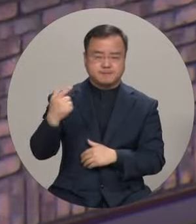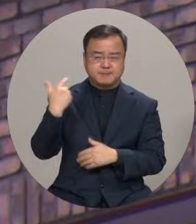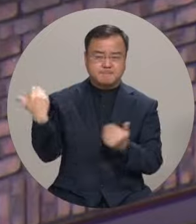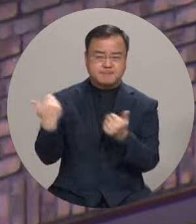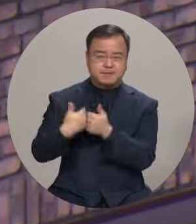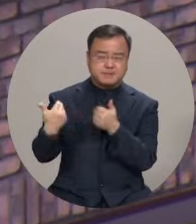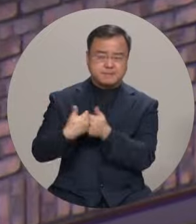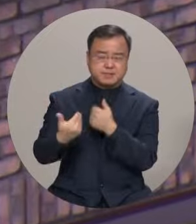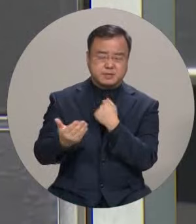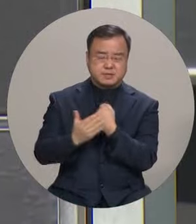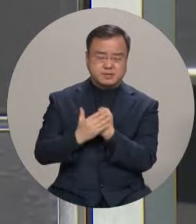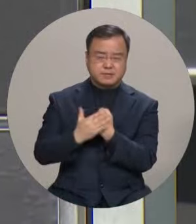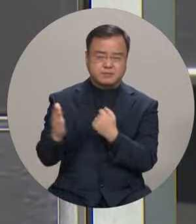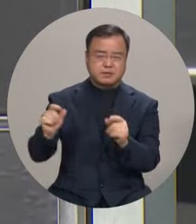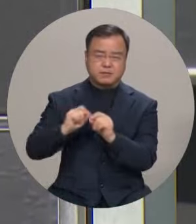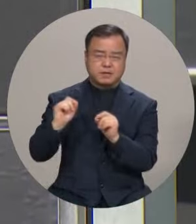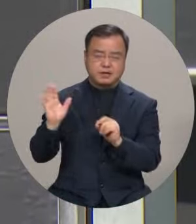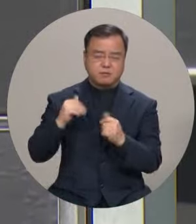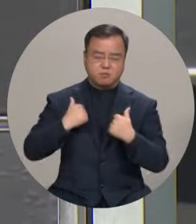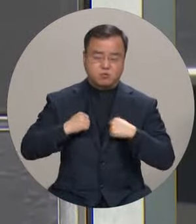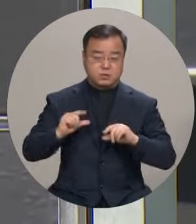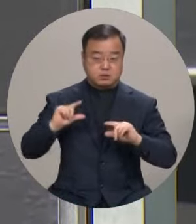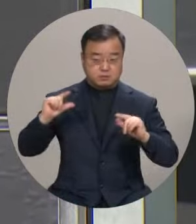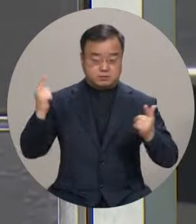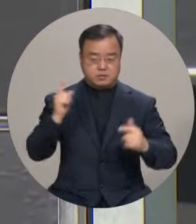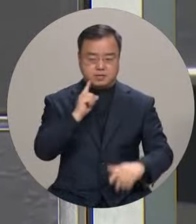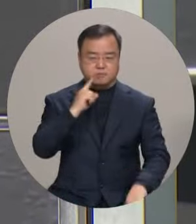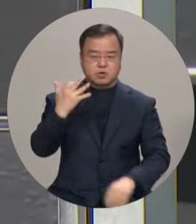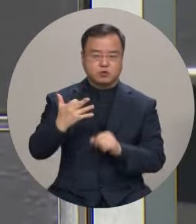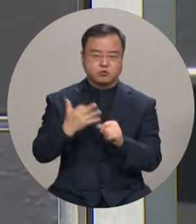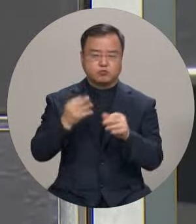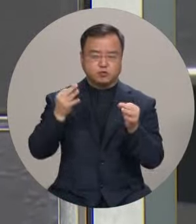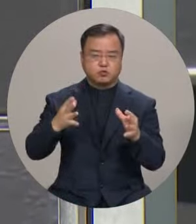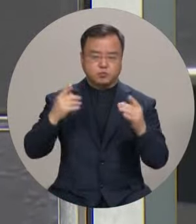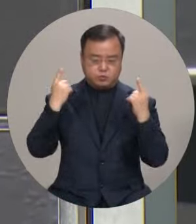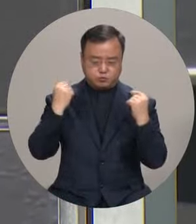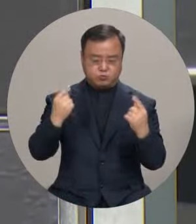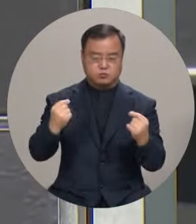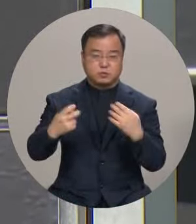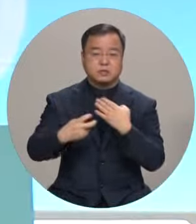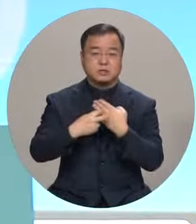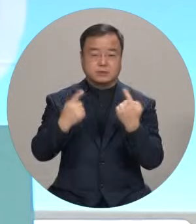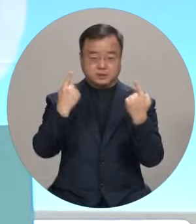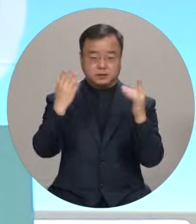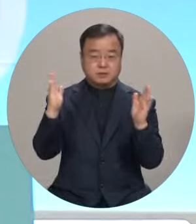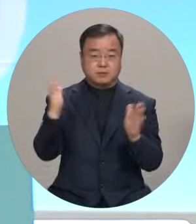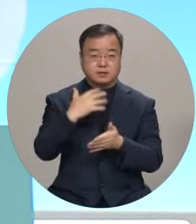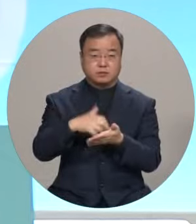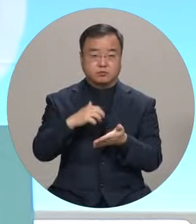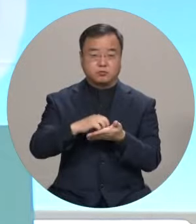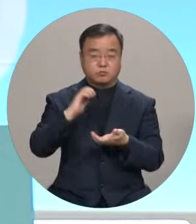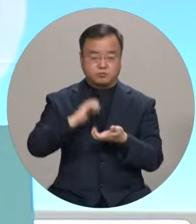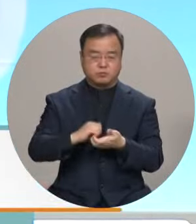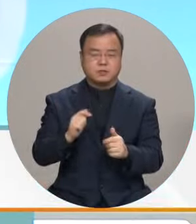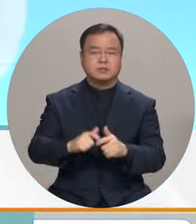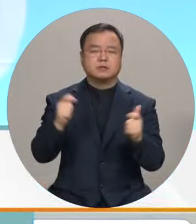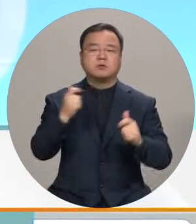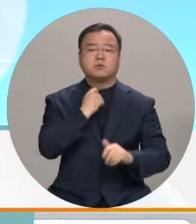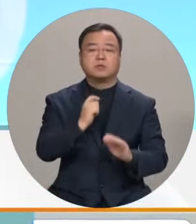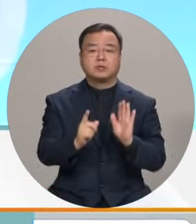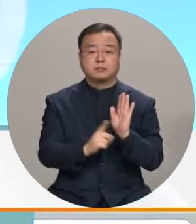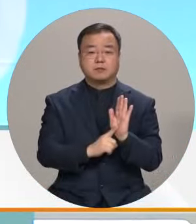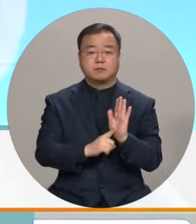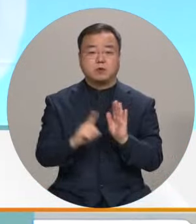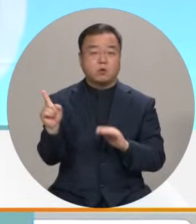19년째 묶여 있는 의대 정원을 늘리겠다는 입장을 다시 한번 강조했습니다 아무리 좋은 인프라를